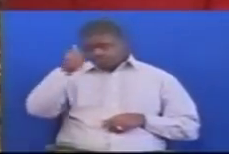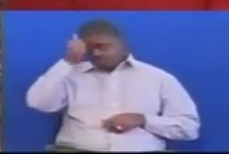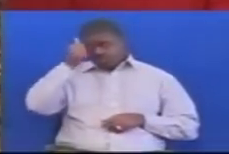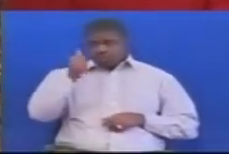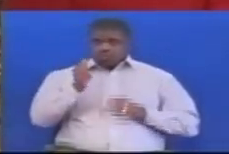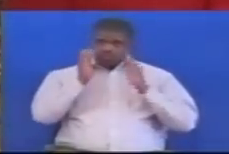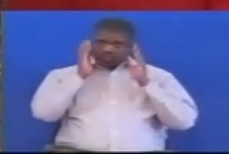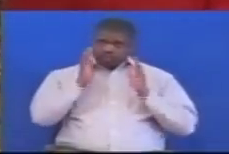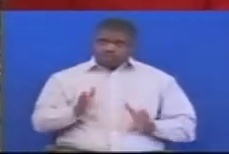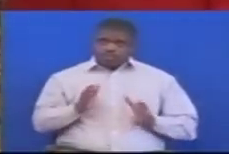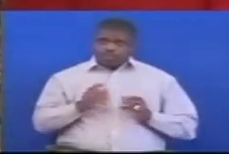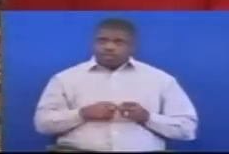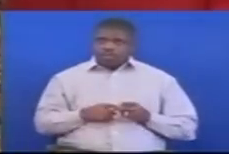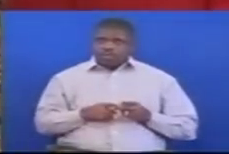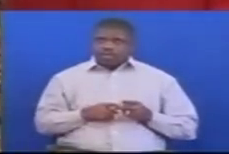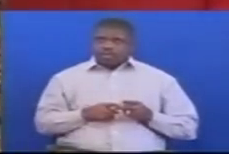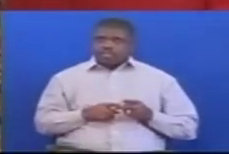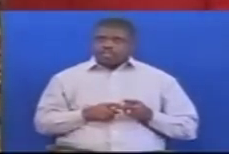mheshimiwa